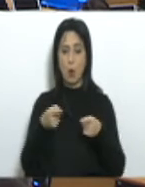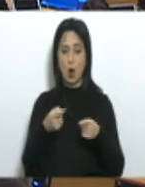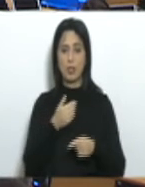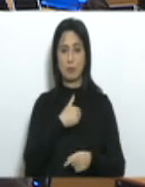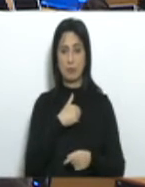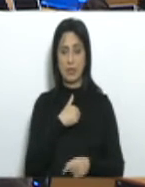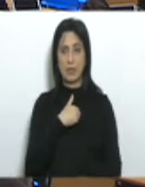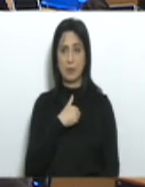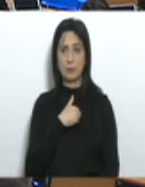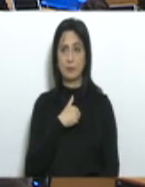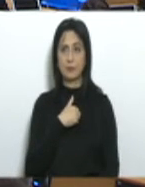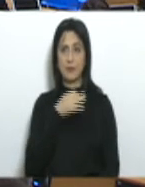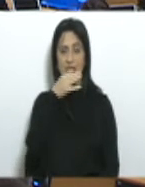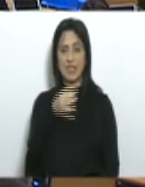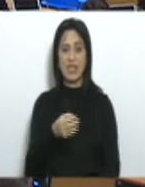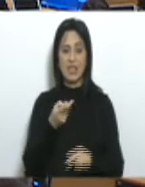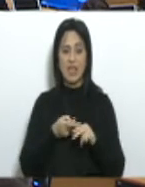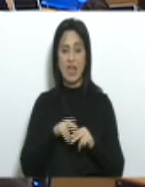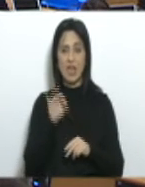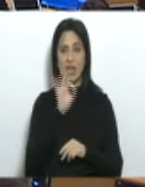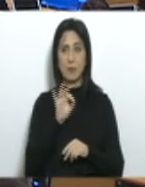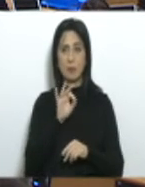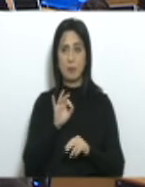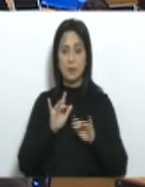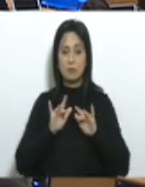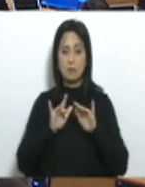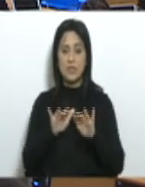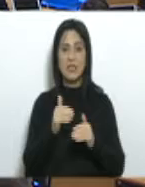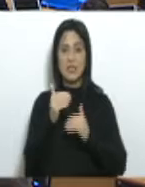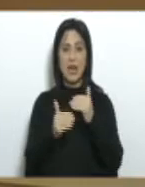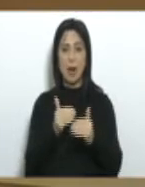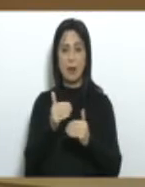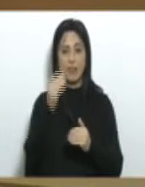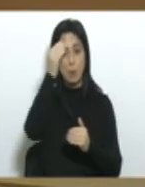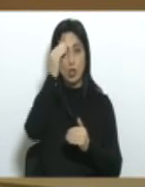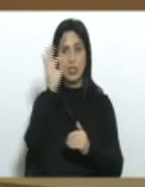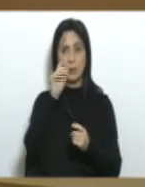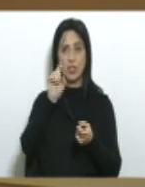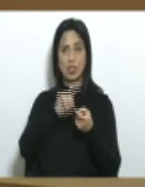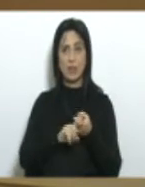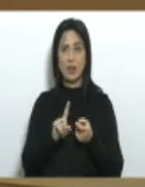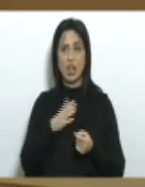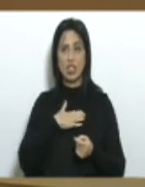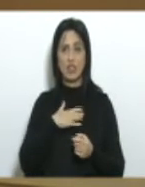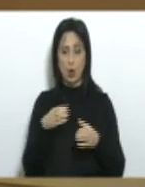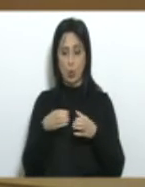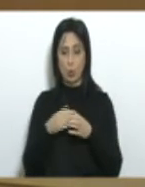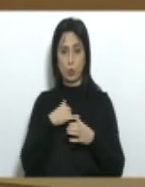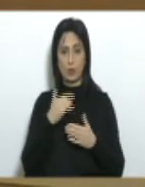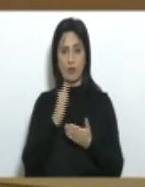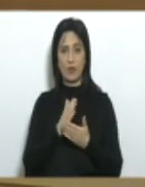მინდა გითხრათ იმ მისწრაფებებისა და მოსაზრებების შესახებ, რაც ჩვენს გუნდს